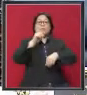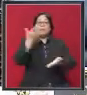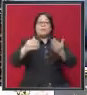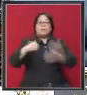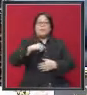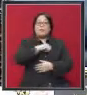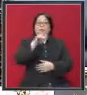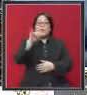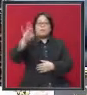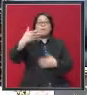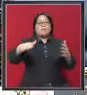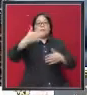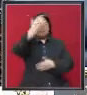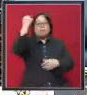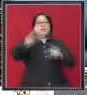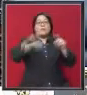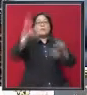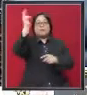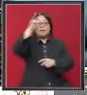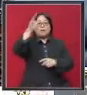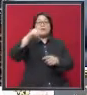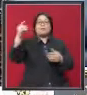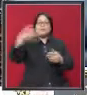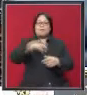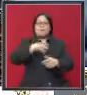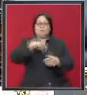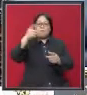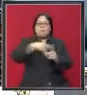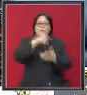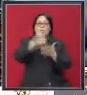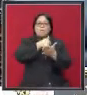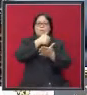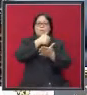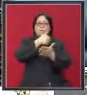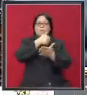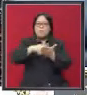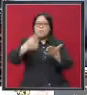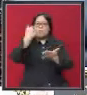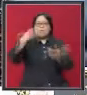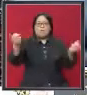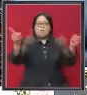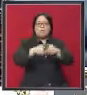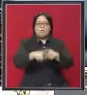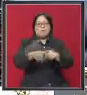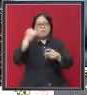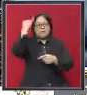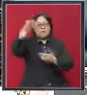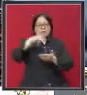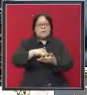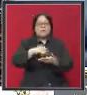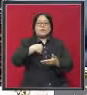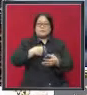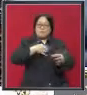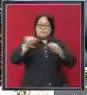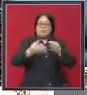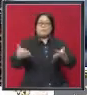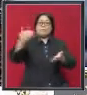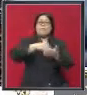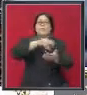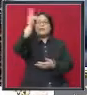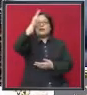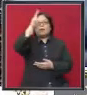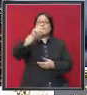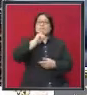mungkin ahli yang berhormat sudah lupa, tetapi kerajaan dikritik keras kerana mengadakan inisiatif ini. Saya nyatakan perkara ini untuk menegaskan